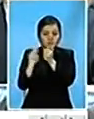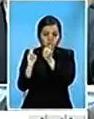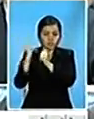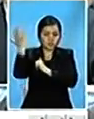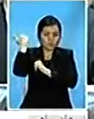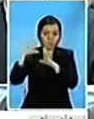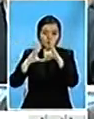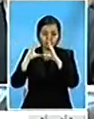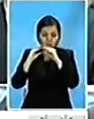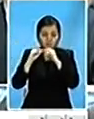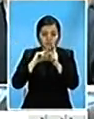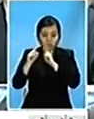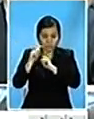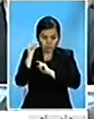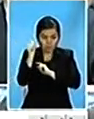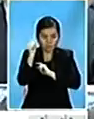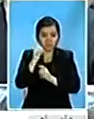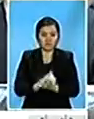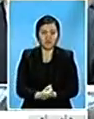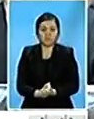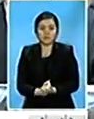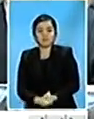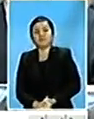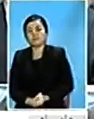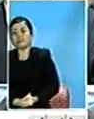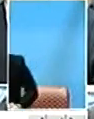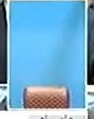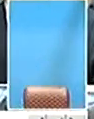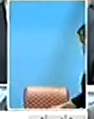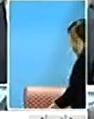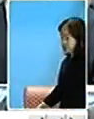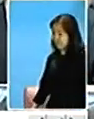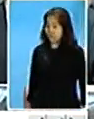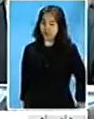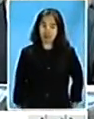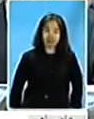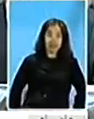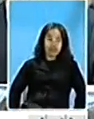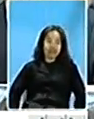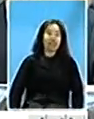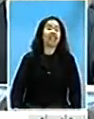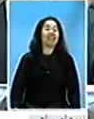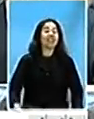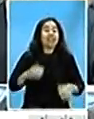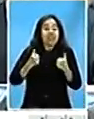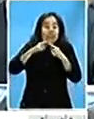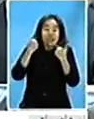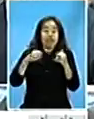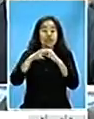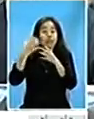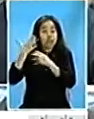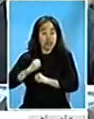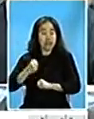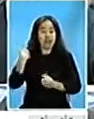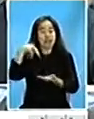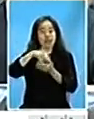ลงกันไว้ส่วนกรณีของการอภิปรายของฝ่ายค้านวันนี้เนี่ยในส่วนพรรคประชาธิปัตย์กับผมขออนุญาตกราบเรียนว่าพวกกระผมจ